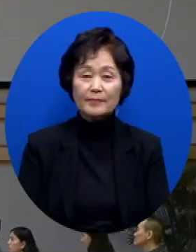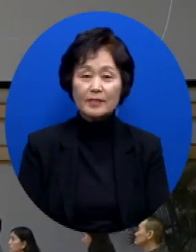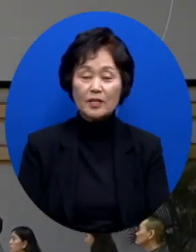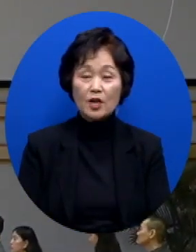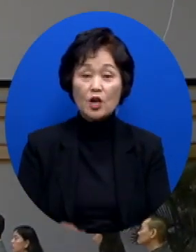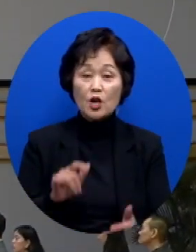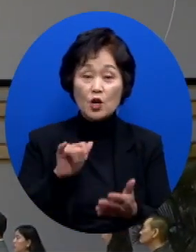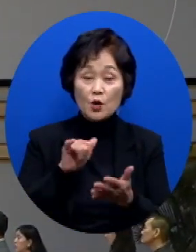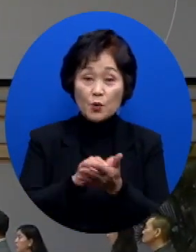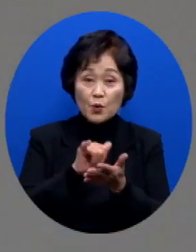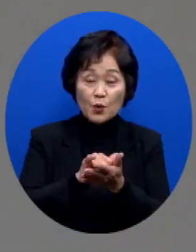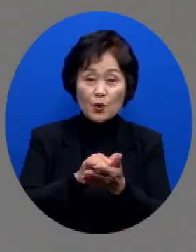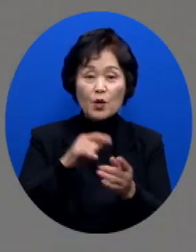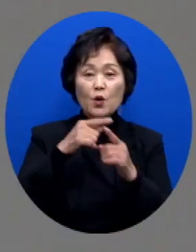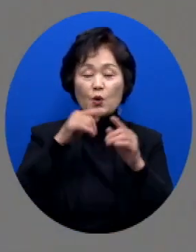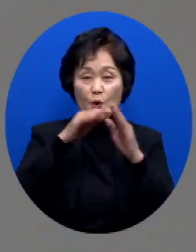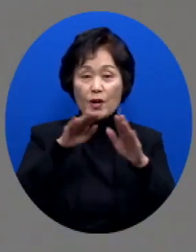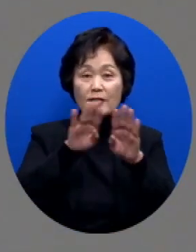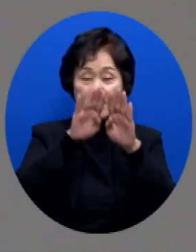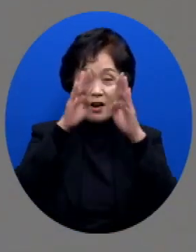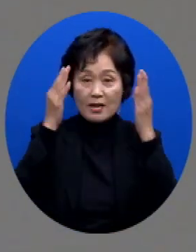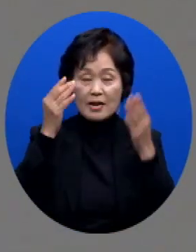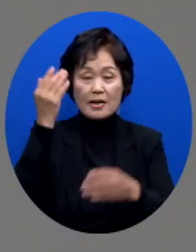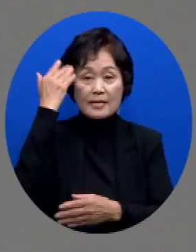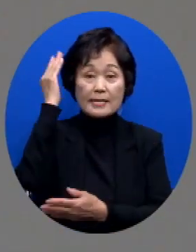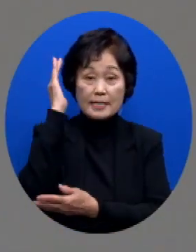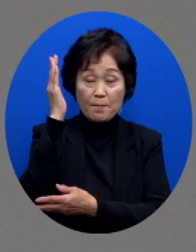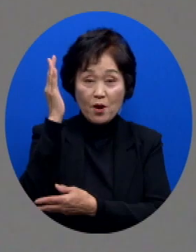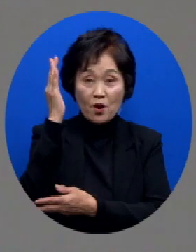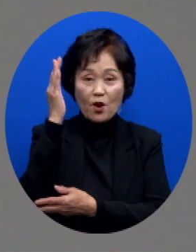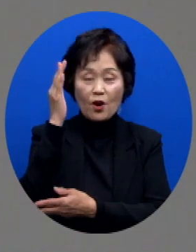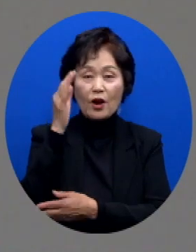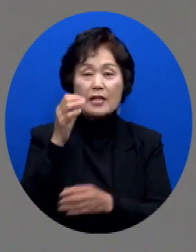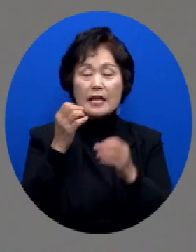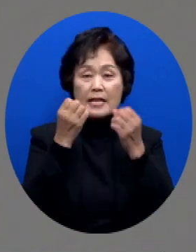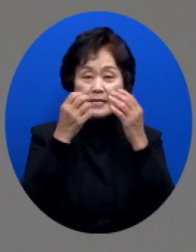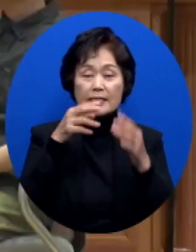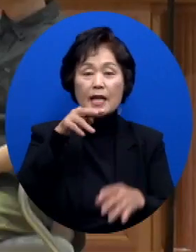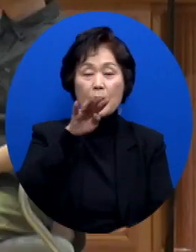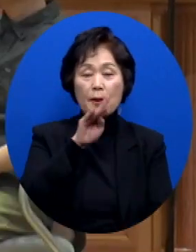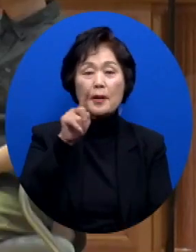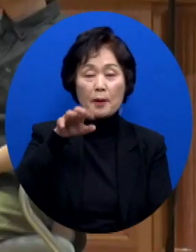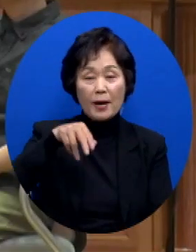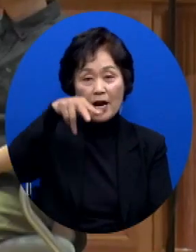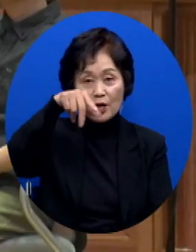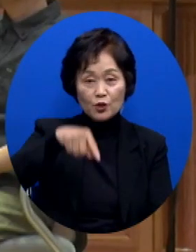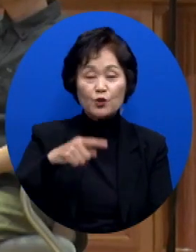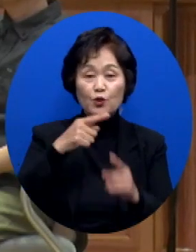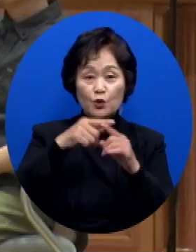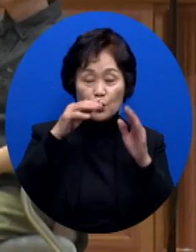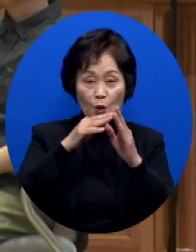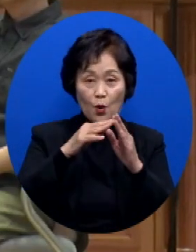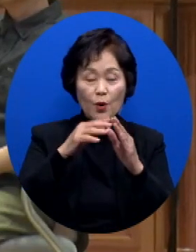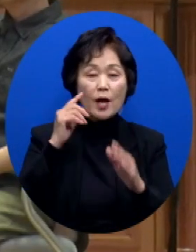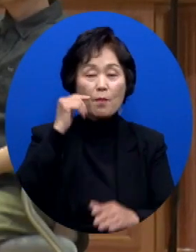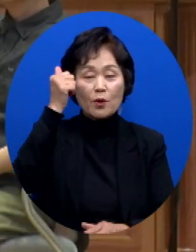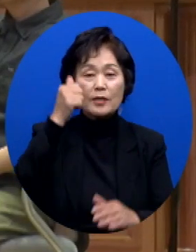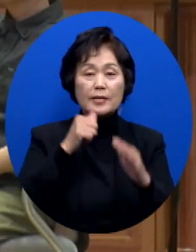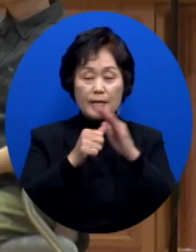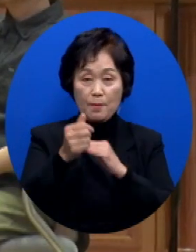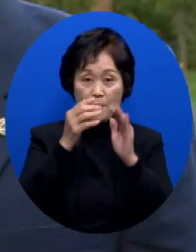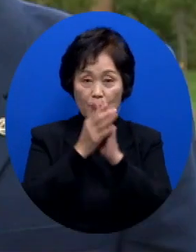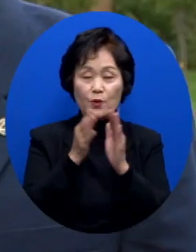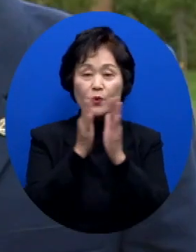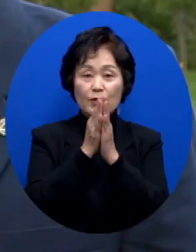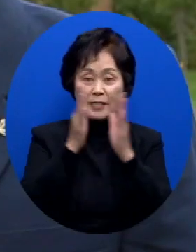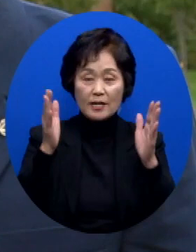뉴욕 센트럴 교회에서 열린 이날 세미나는 뉴저지 새 방주교회 각 인가 목사의 대표기도 를 시작으로 한국